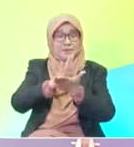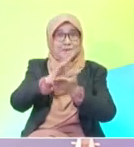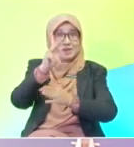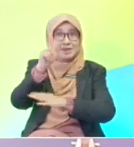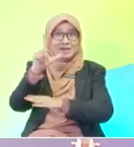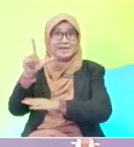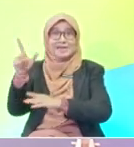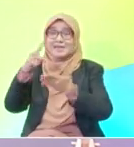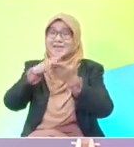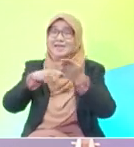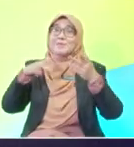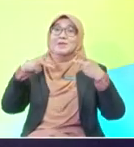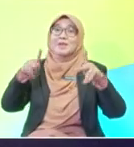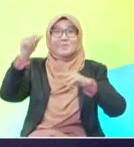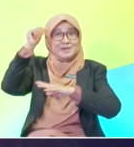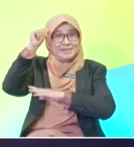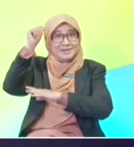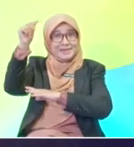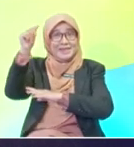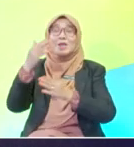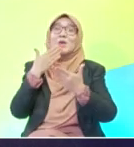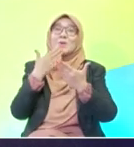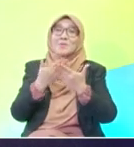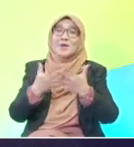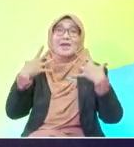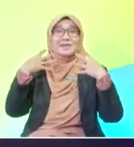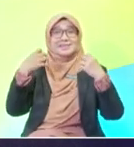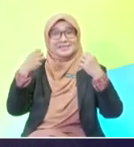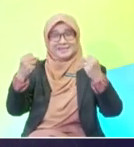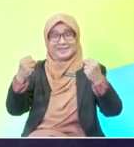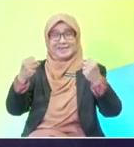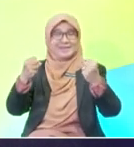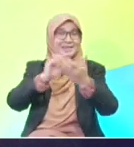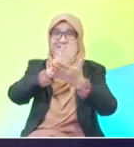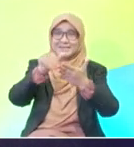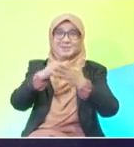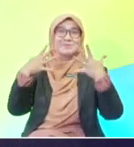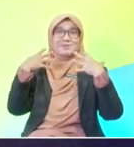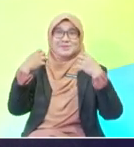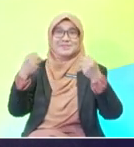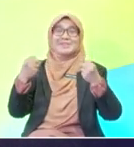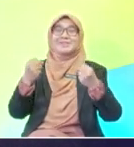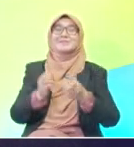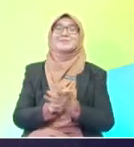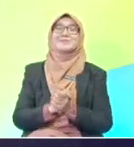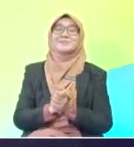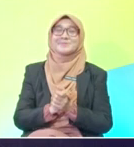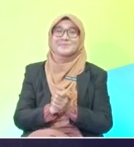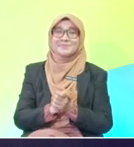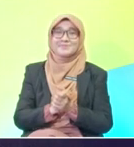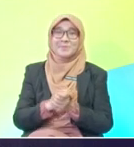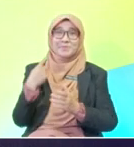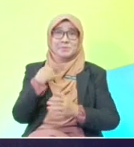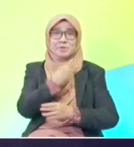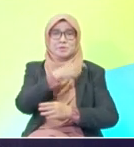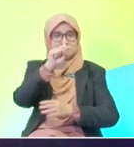khabar, Cikgu? Assalamualaikum. Waalaikumsalam. Sihat, eh? Alhamdulillah, Cikgu. Oh, bertambah okay. Sihat, Cikgu. Alhamdulillah. Kita kena jaga